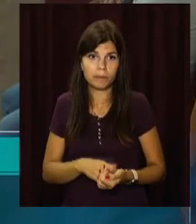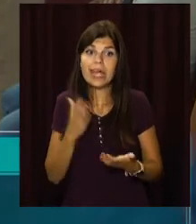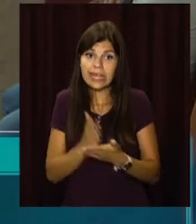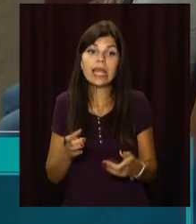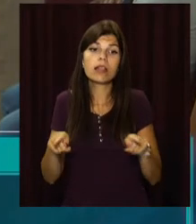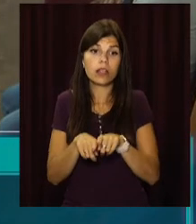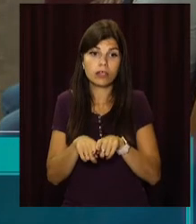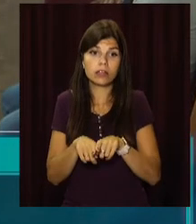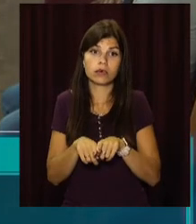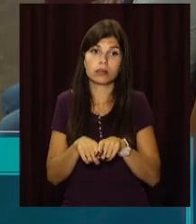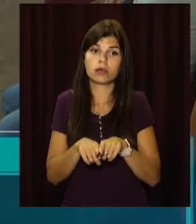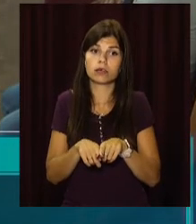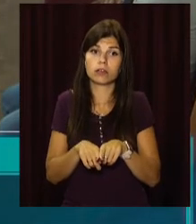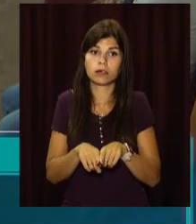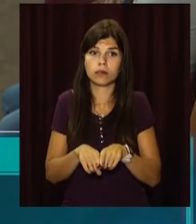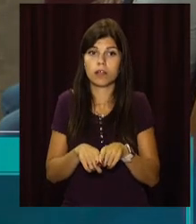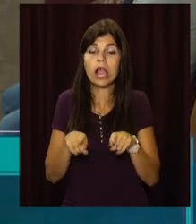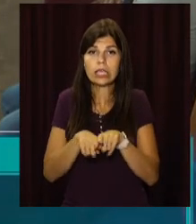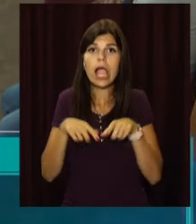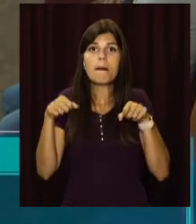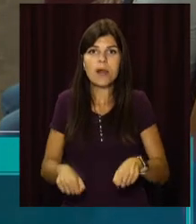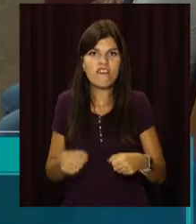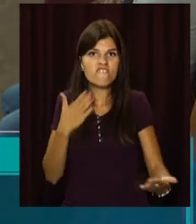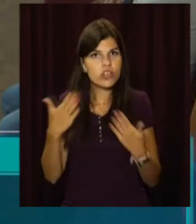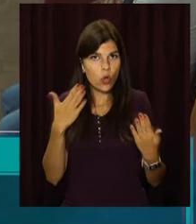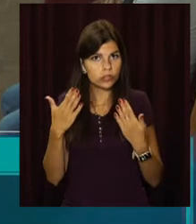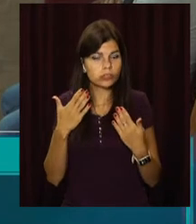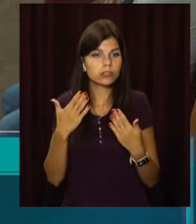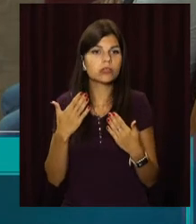такі громадянсько-правові відносини, які